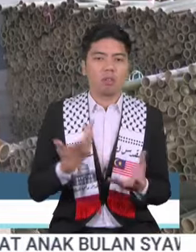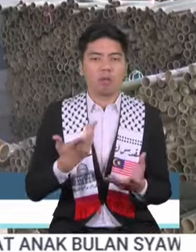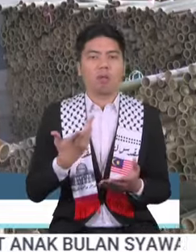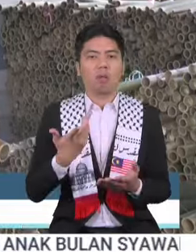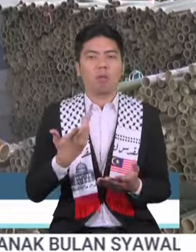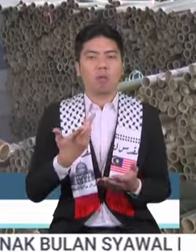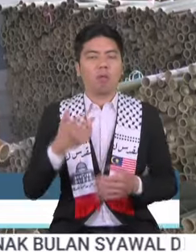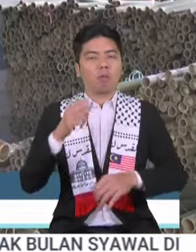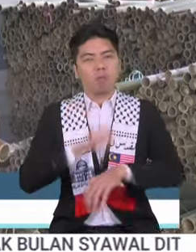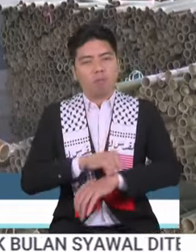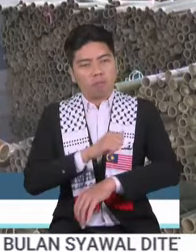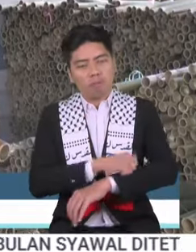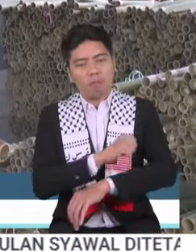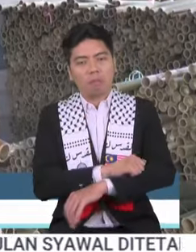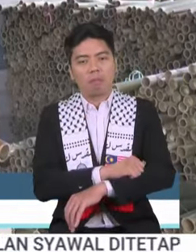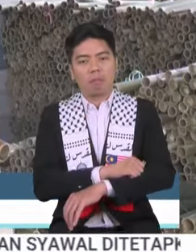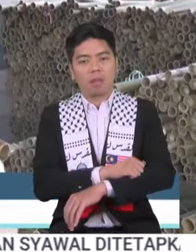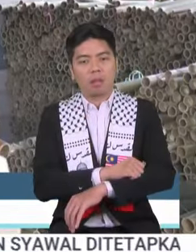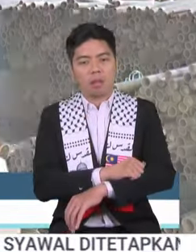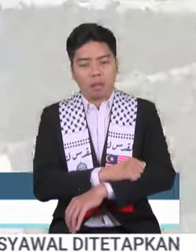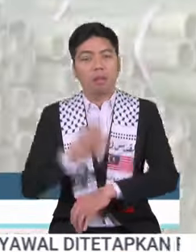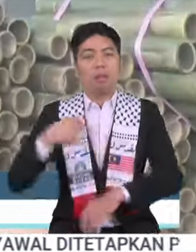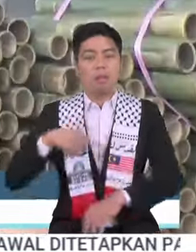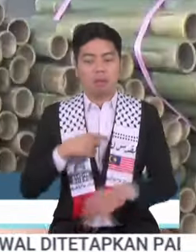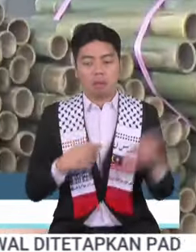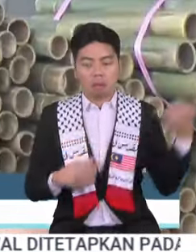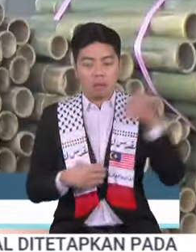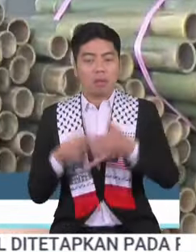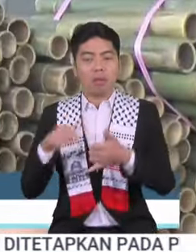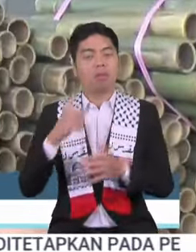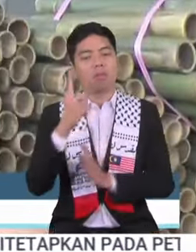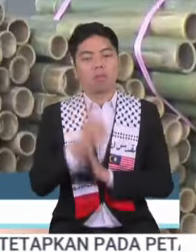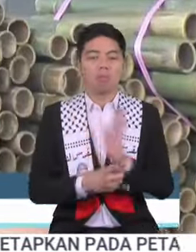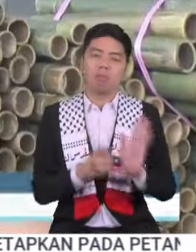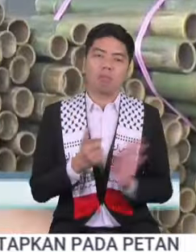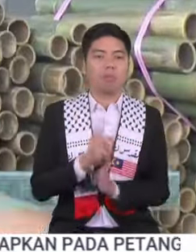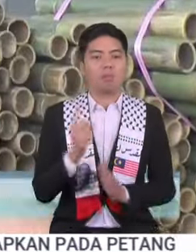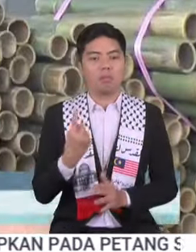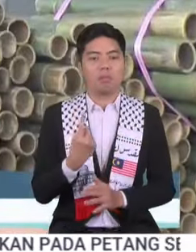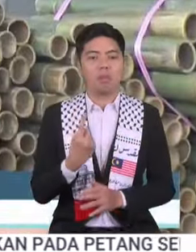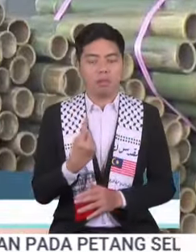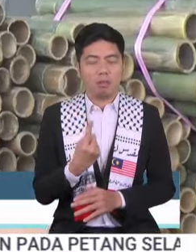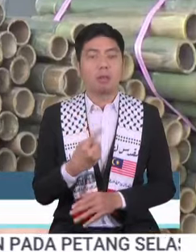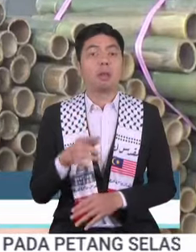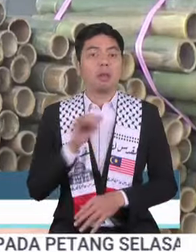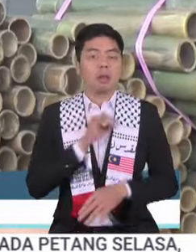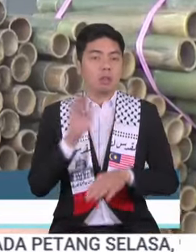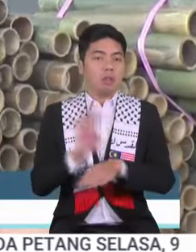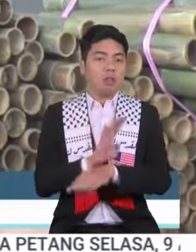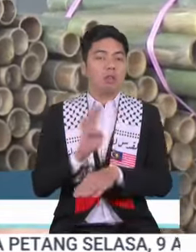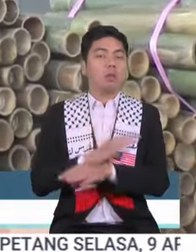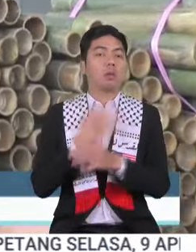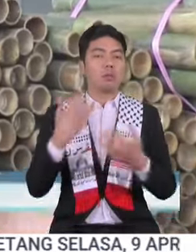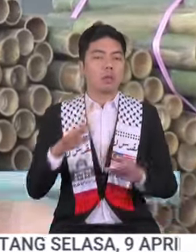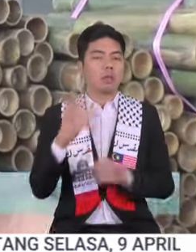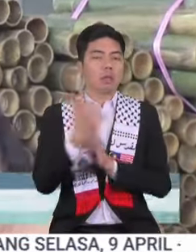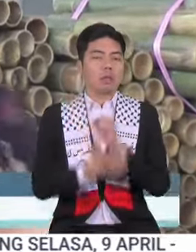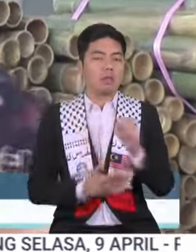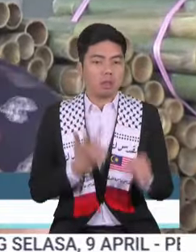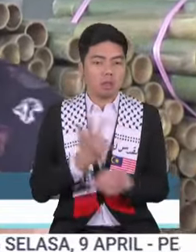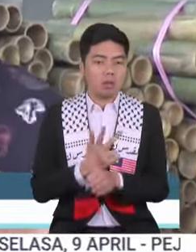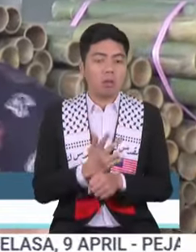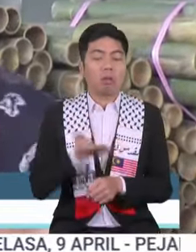budak. Macam ni kita datang, benda dah siap je. Saya meniaga dah lama lah. Dalam lebih kurang dalam 3 tahun. Sebelum ni saya